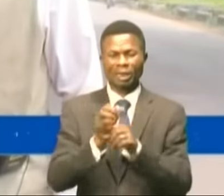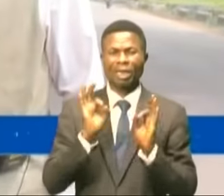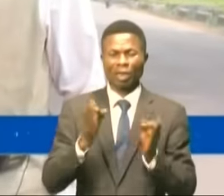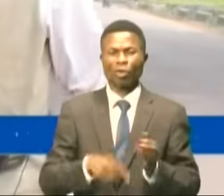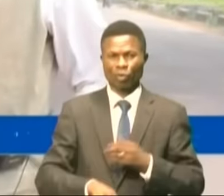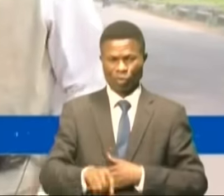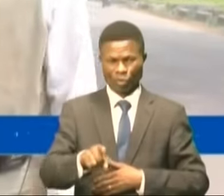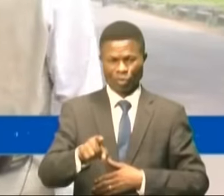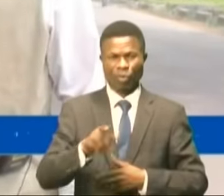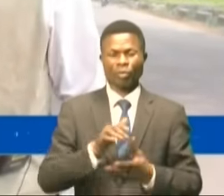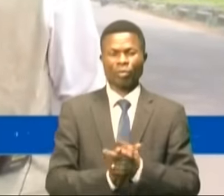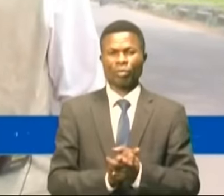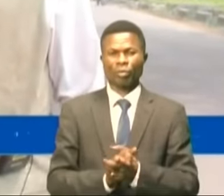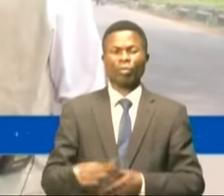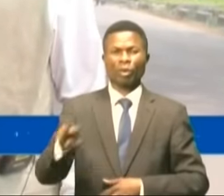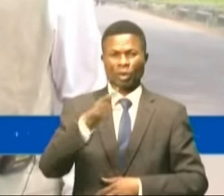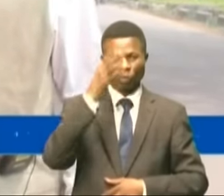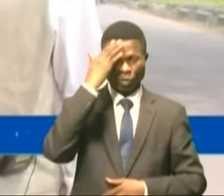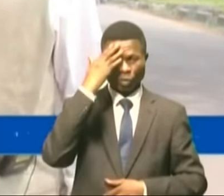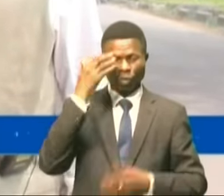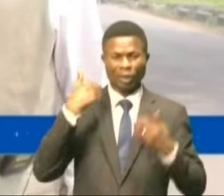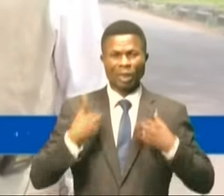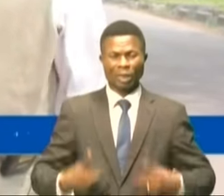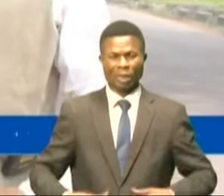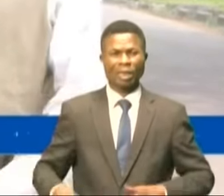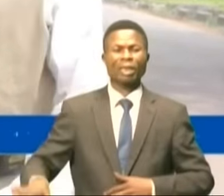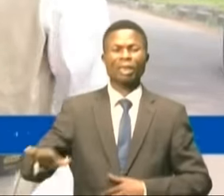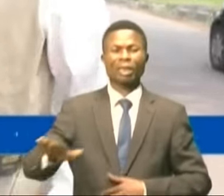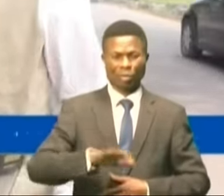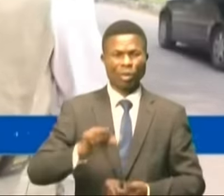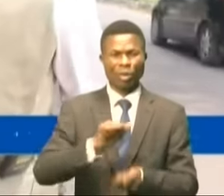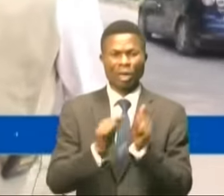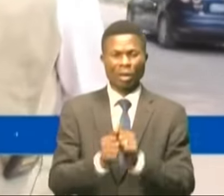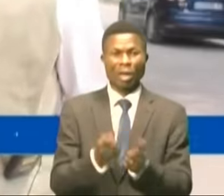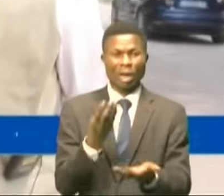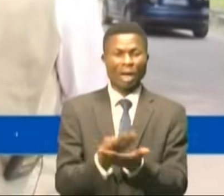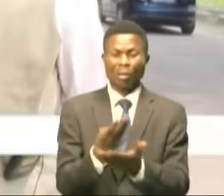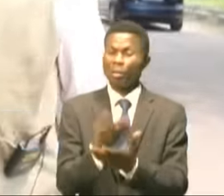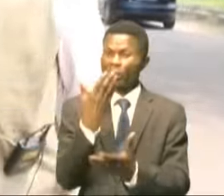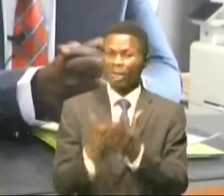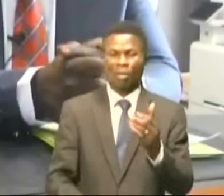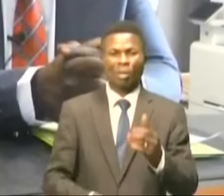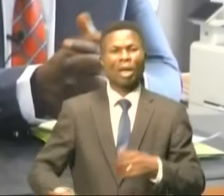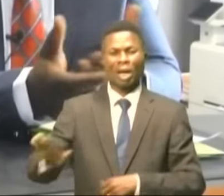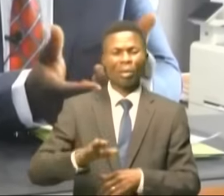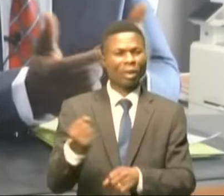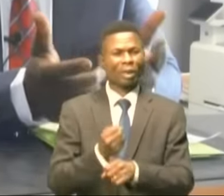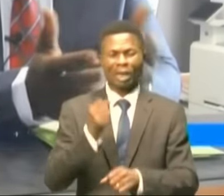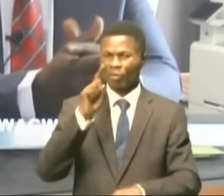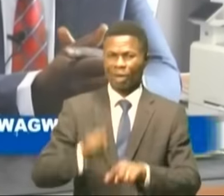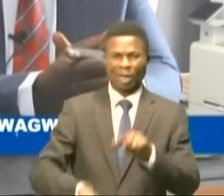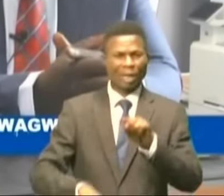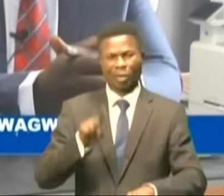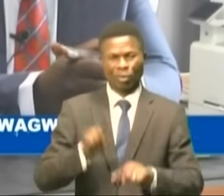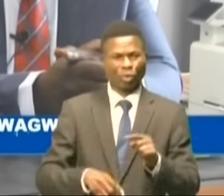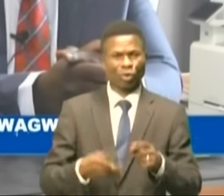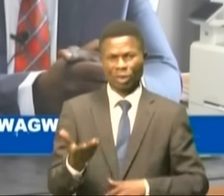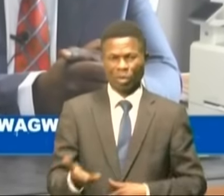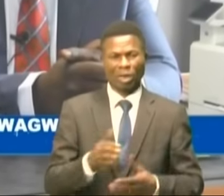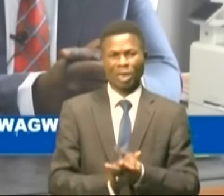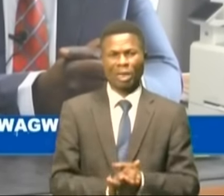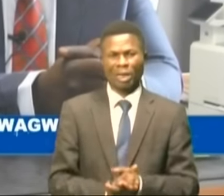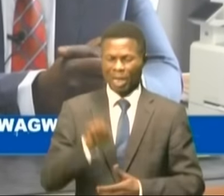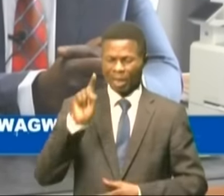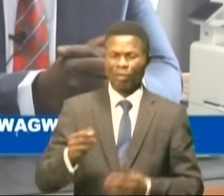budgétaire. Vous connaissez aussi la santé de notre pays. Sans les budgets, le pays ne peut pas fonctionner. Comme tout citoyen, nous sommes un peu